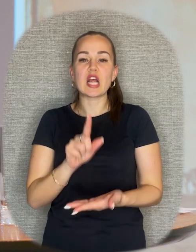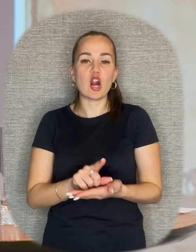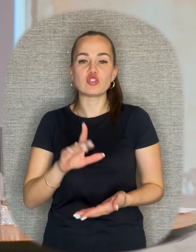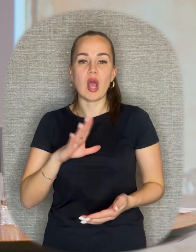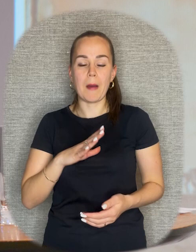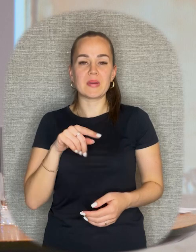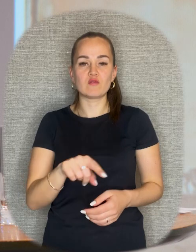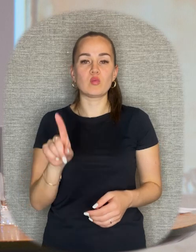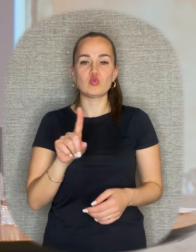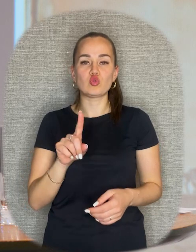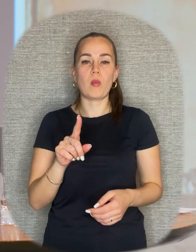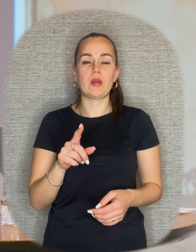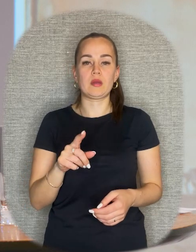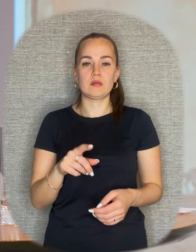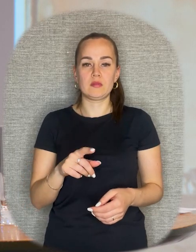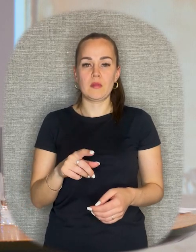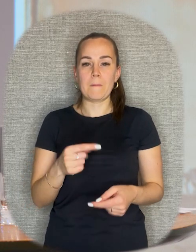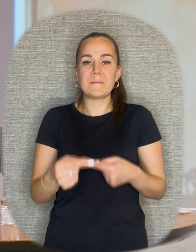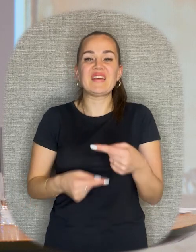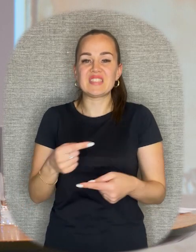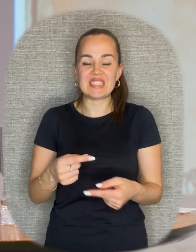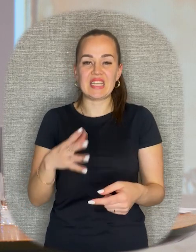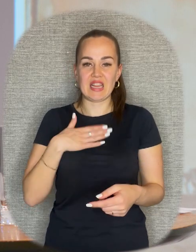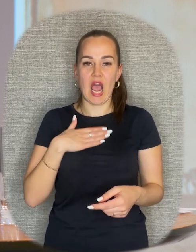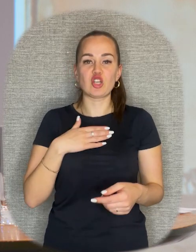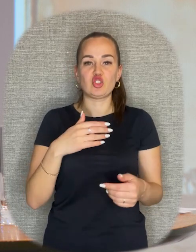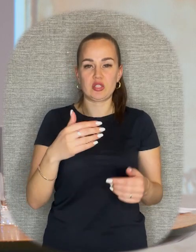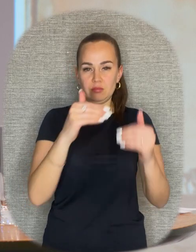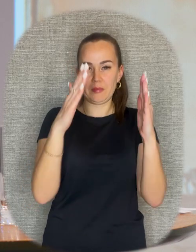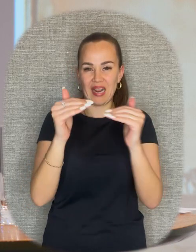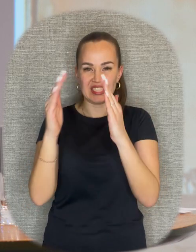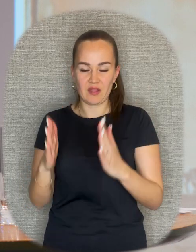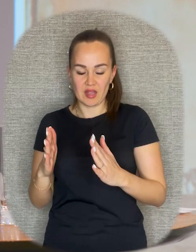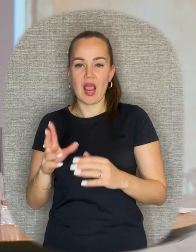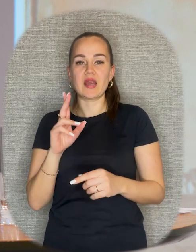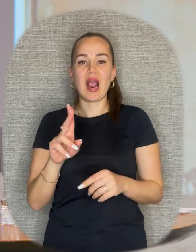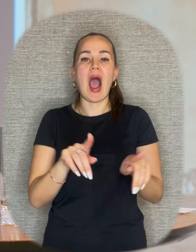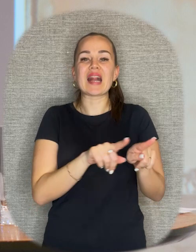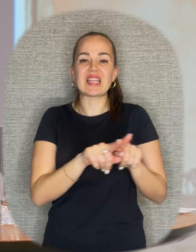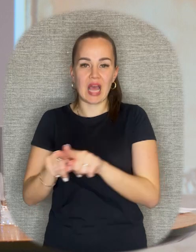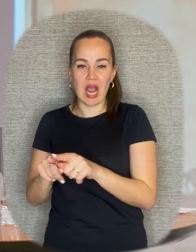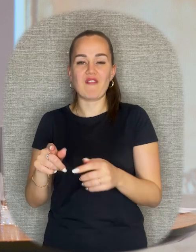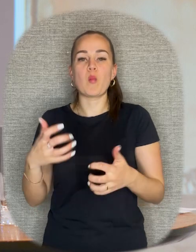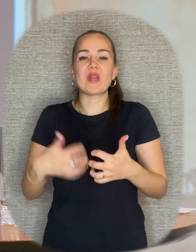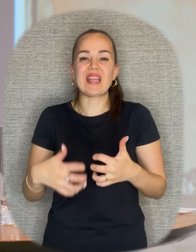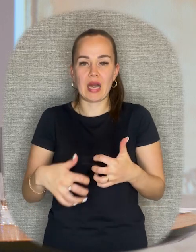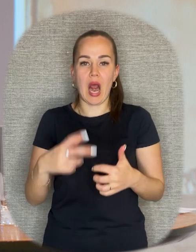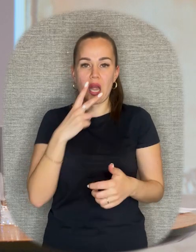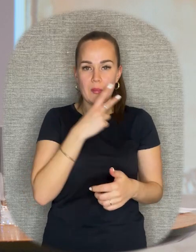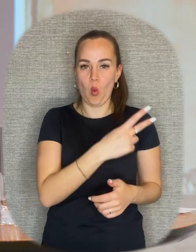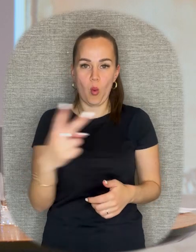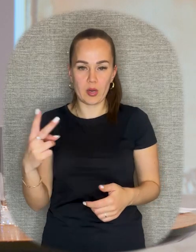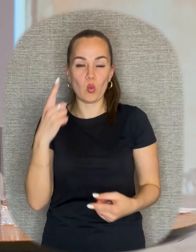критики в том что привести проведених Маров ще для одинаковому нейтральному архитектурному